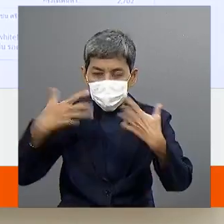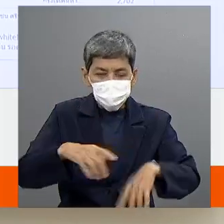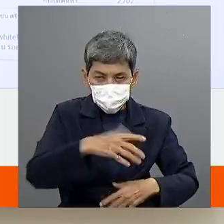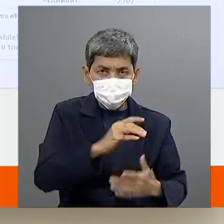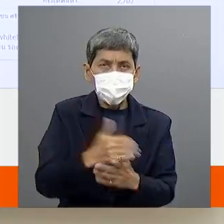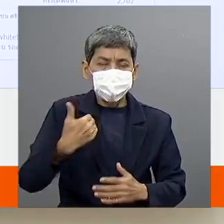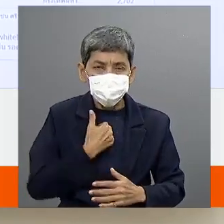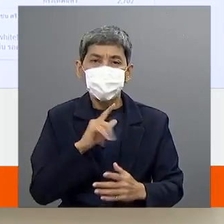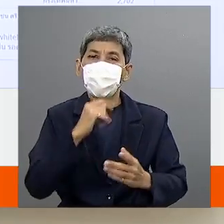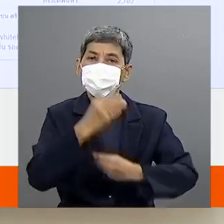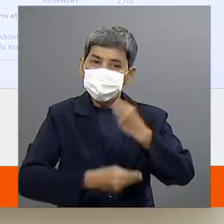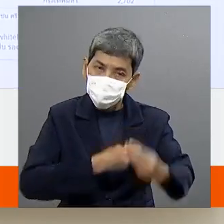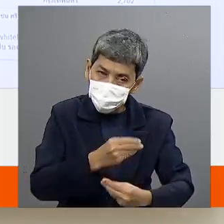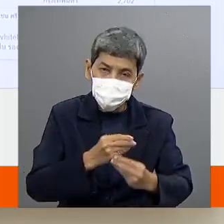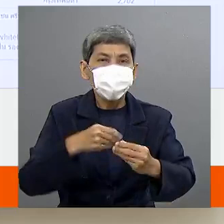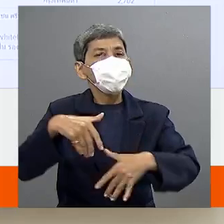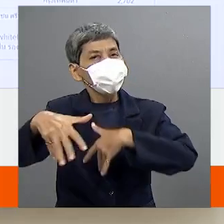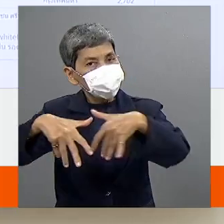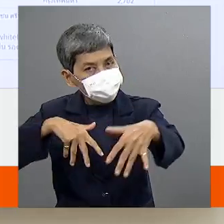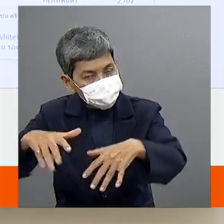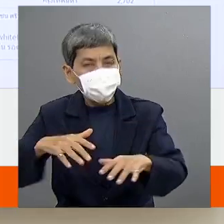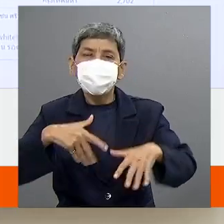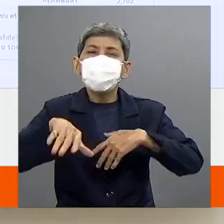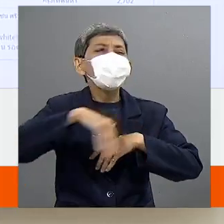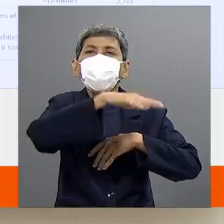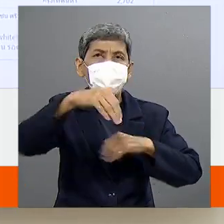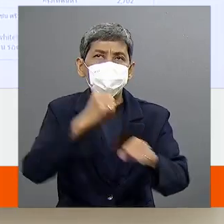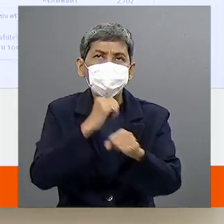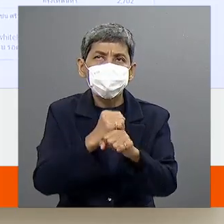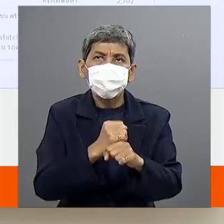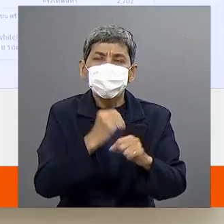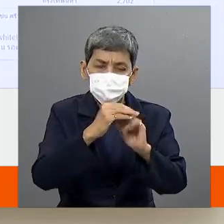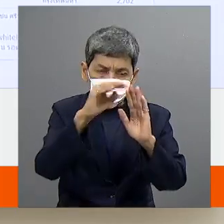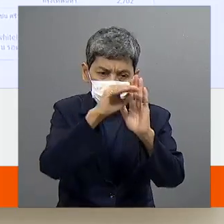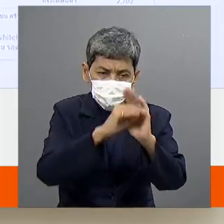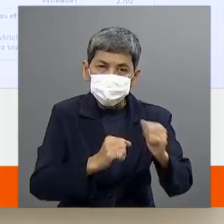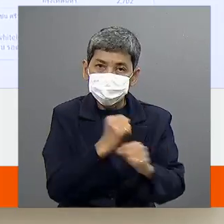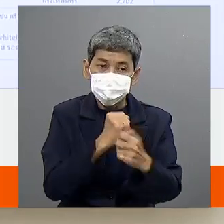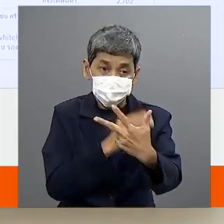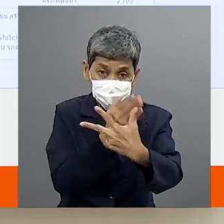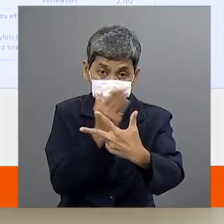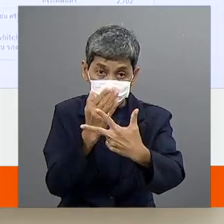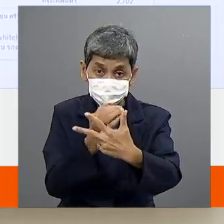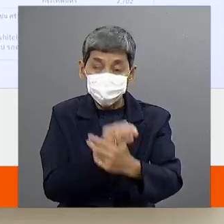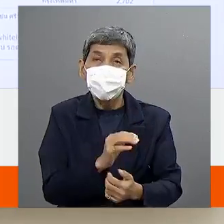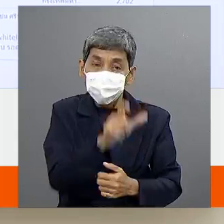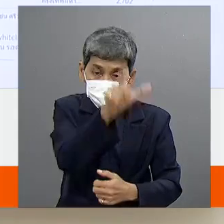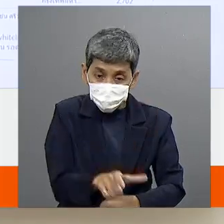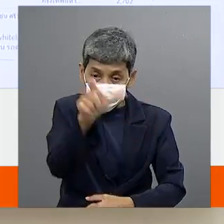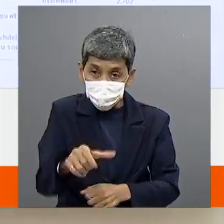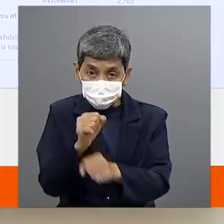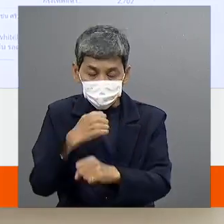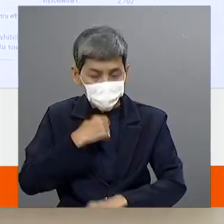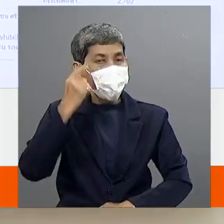มีทั้งชุมชนมีทั้งประชาชนทั่วไปและก็อยู่ในคำถาม3ข้อที่เราถามเบื้องต้น นะครับดังนั้นเราจะรู้สถานะเรา